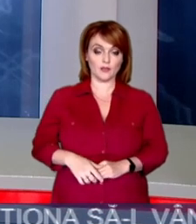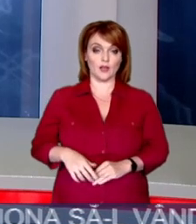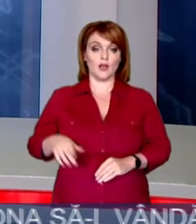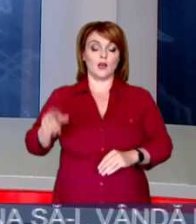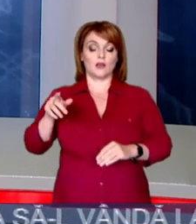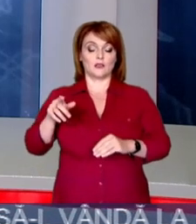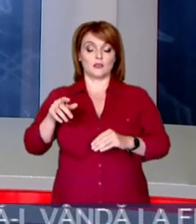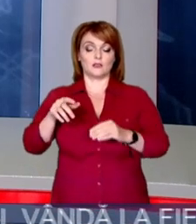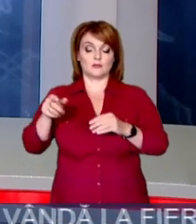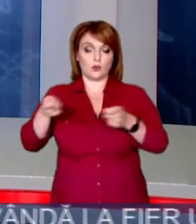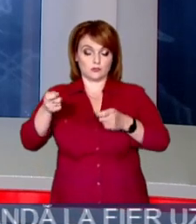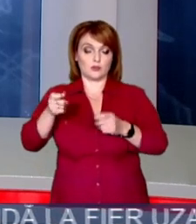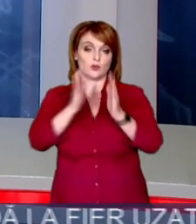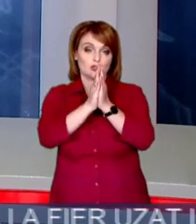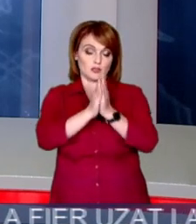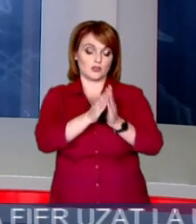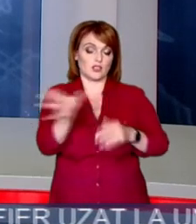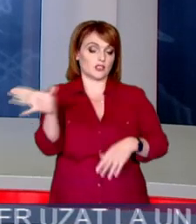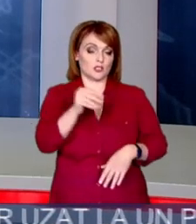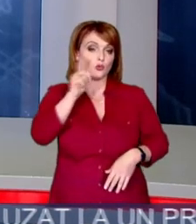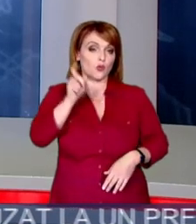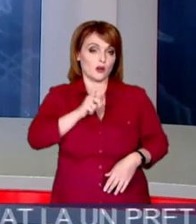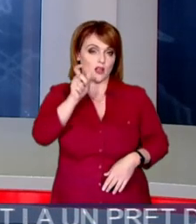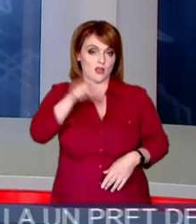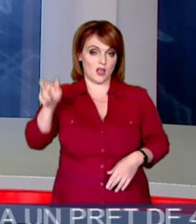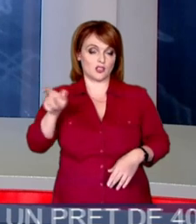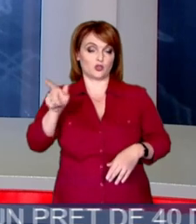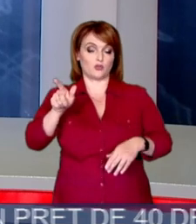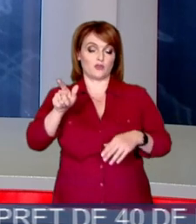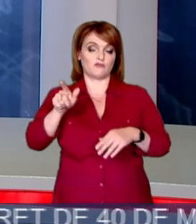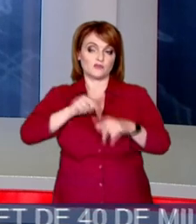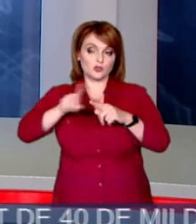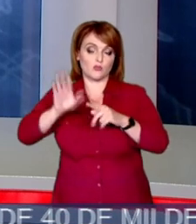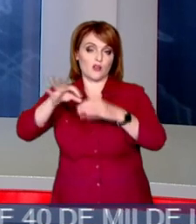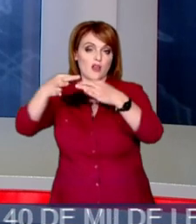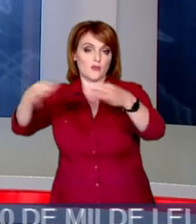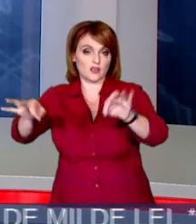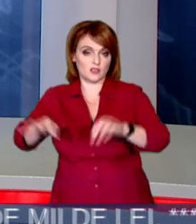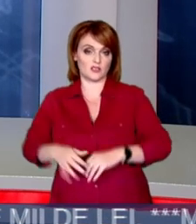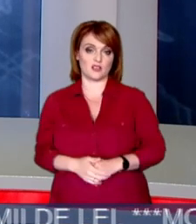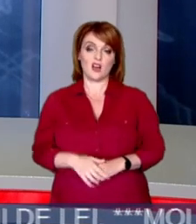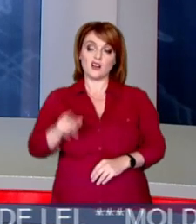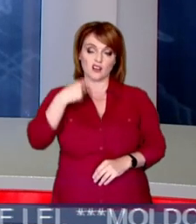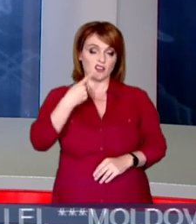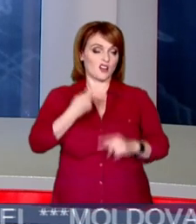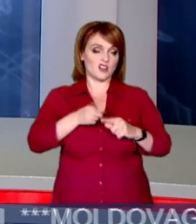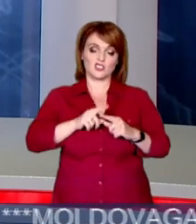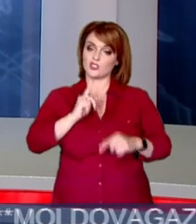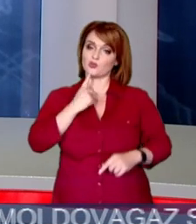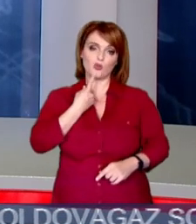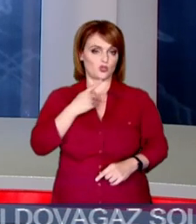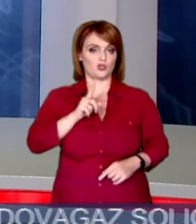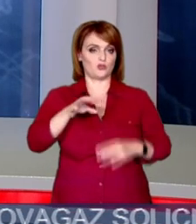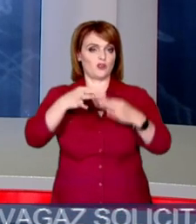aibă răbdare cu operațiunea lor de eliberare a orașelor, spunând că se dovedește a fi o operațiune mult mai dificilă decât